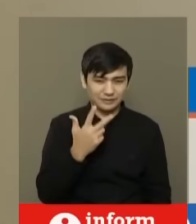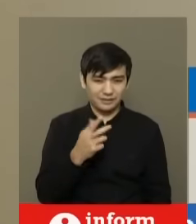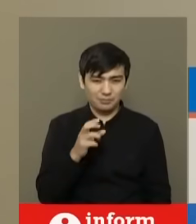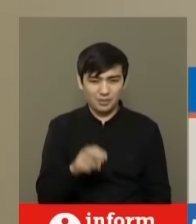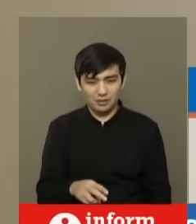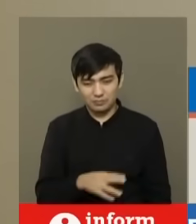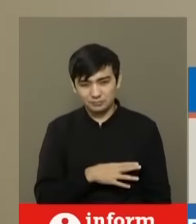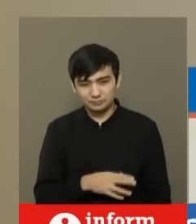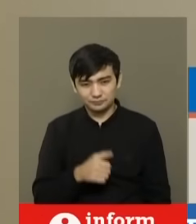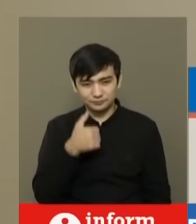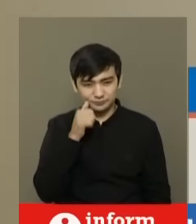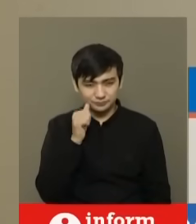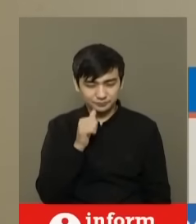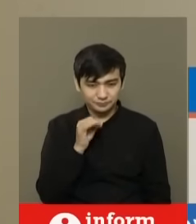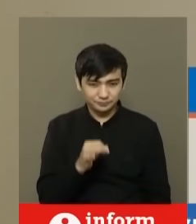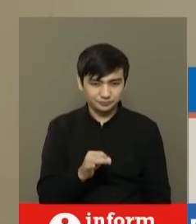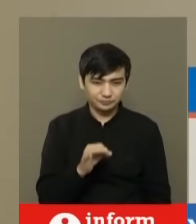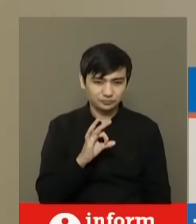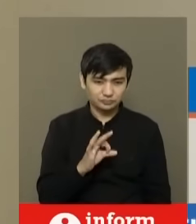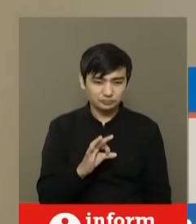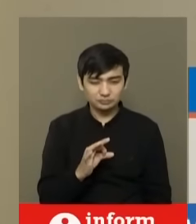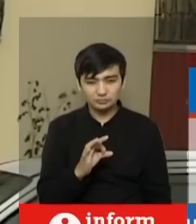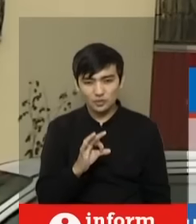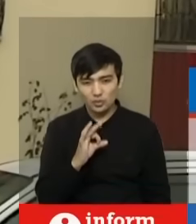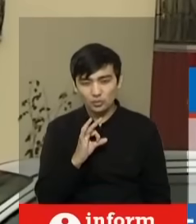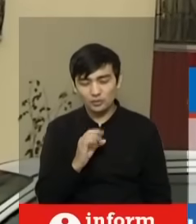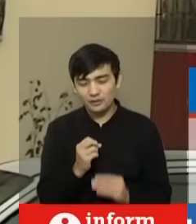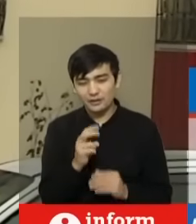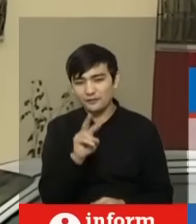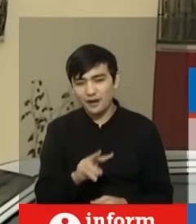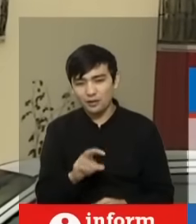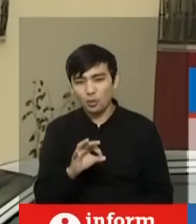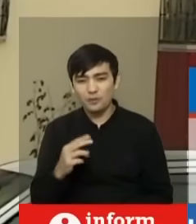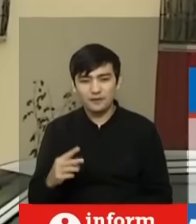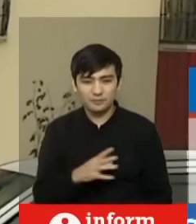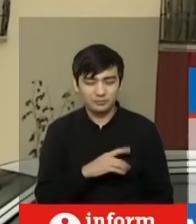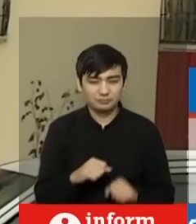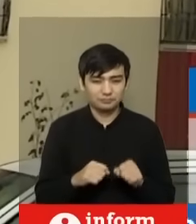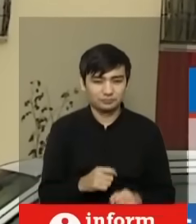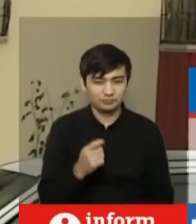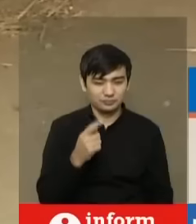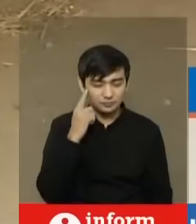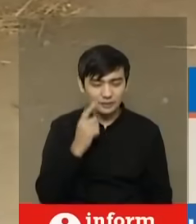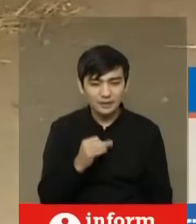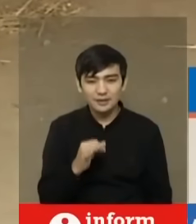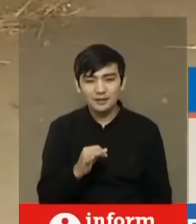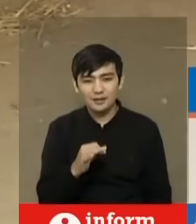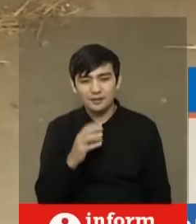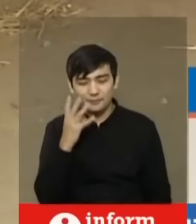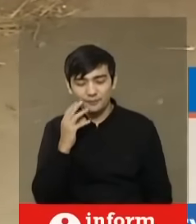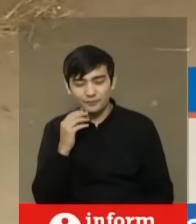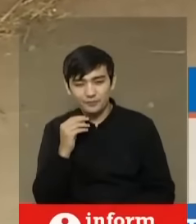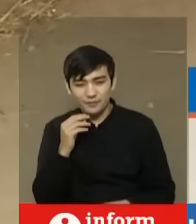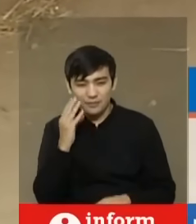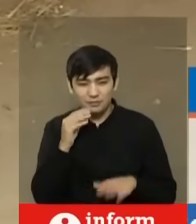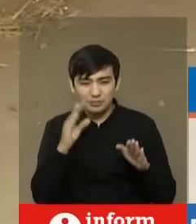болған кеше. 2:02 деп болған. Ал сейсмологиялық бақылау орталығының мамандары болса, мегаполисте жойқын жер